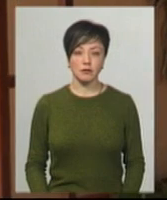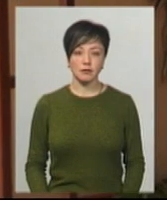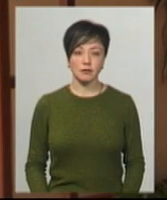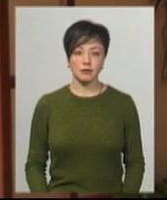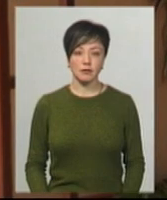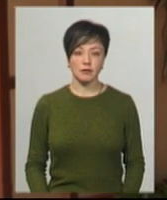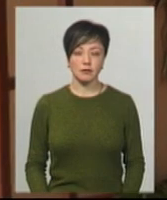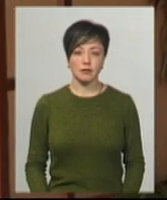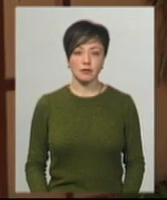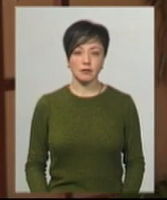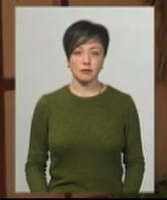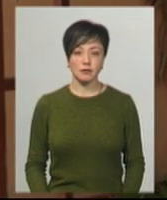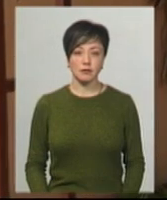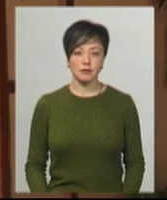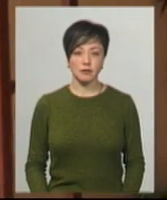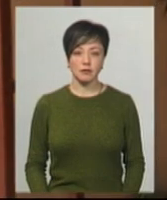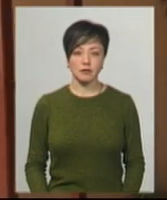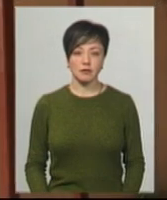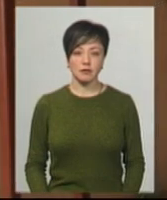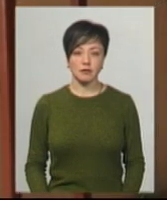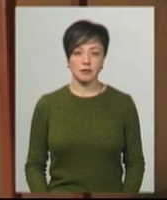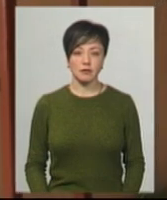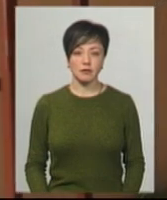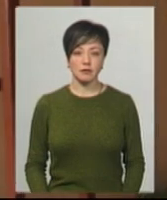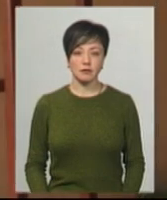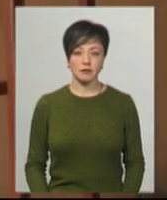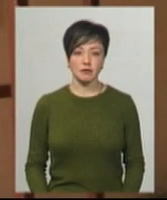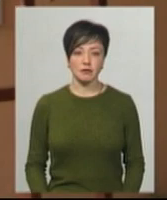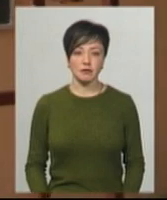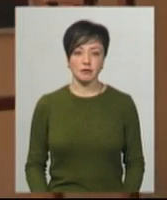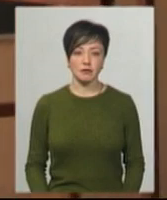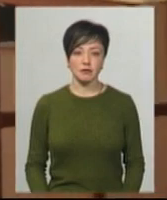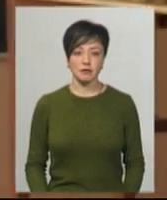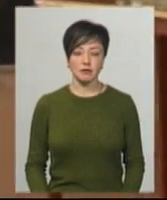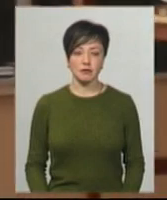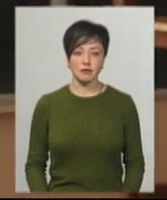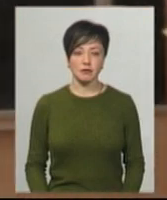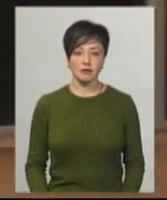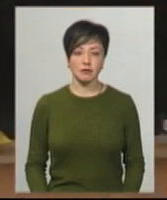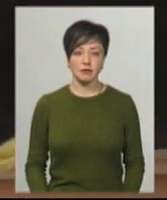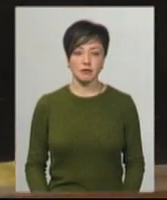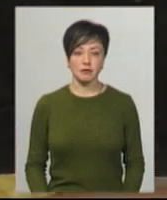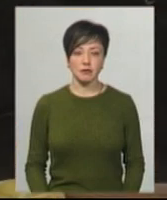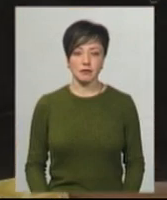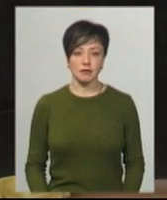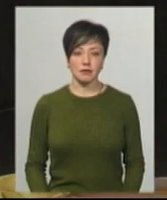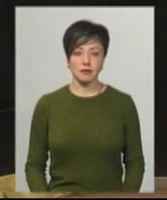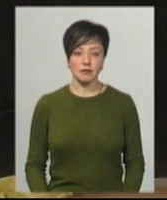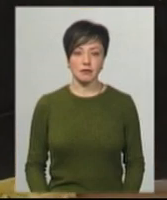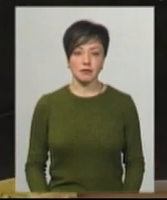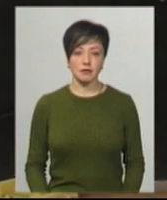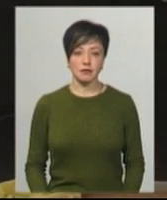шукати ікс. Давайте подивимося ще на приклад. Дивимося. У нас є